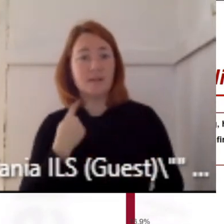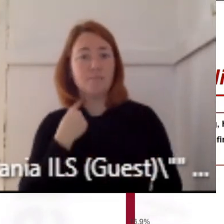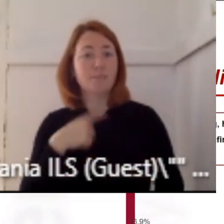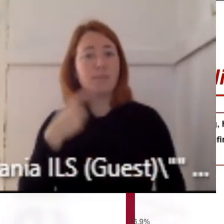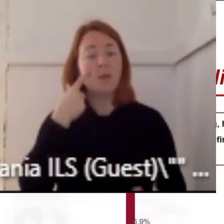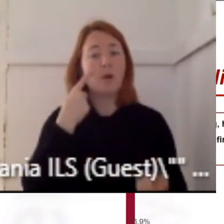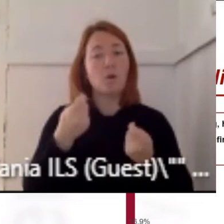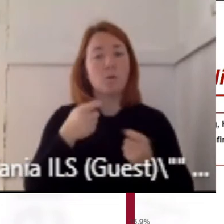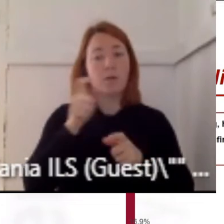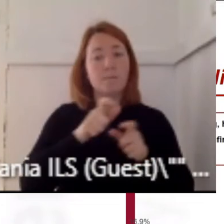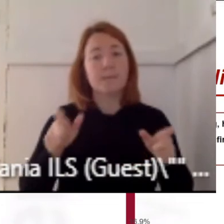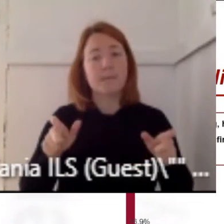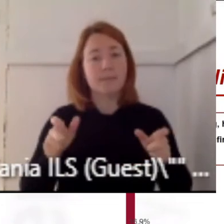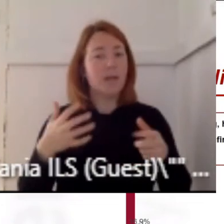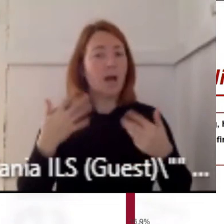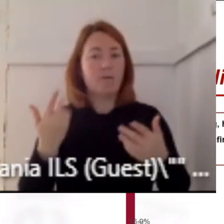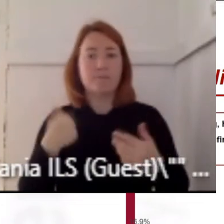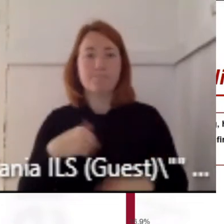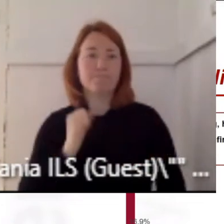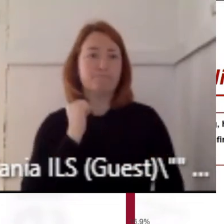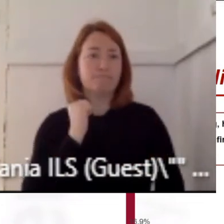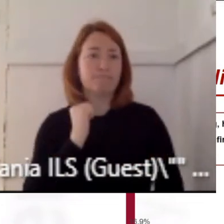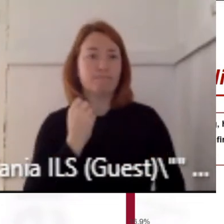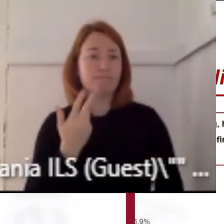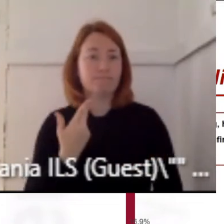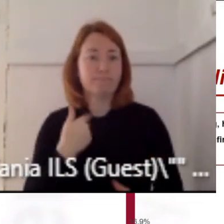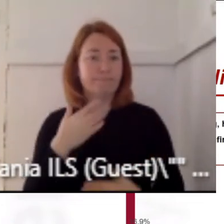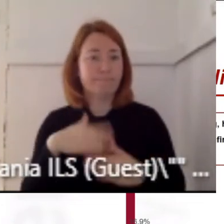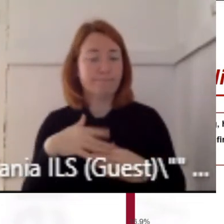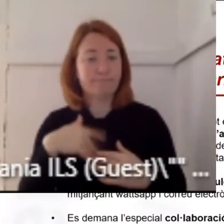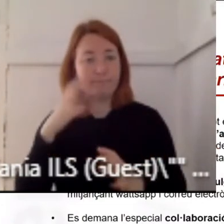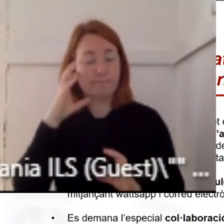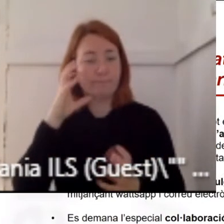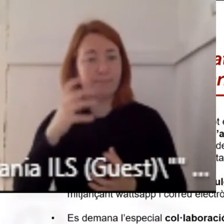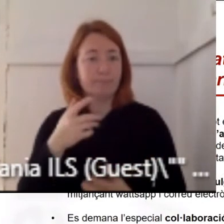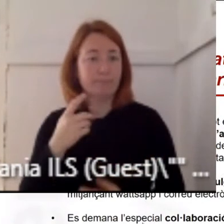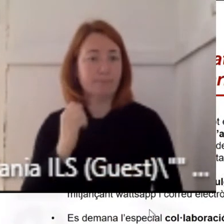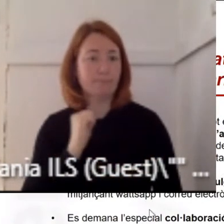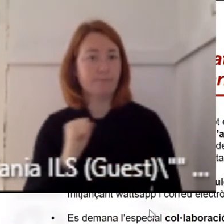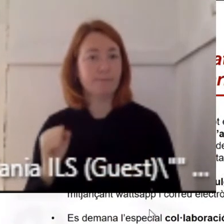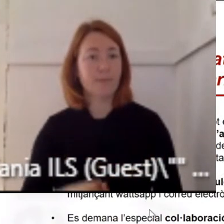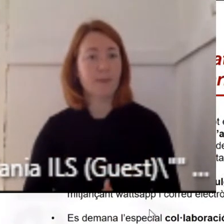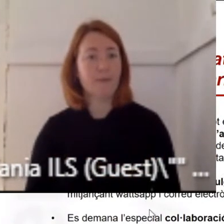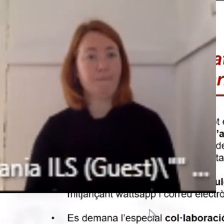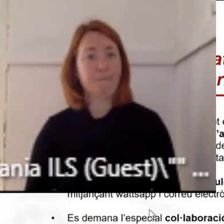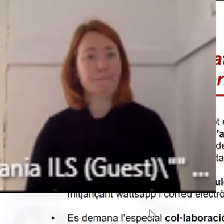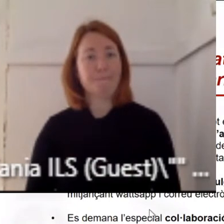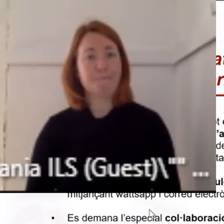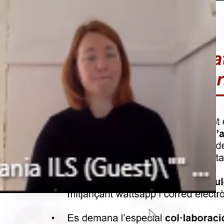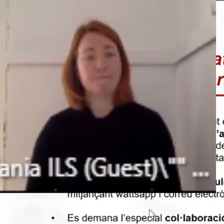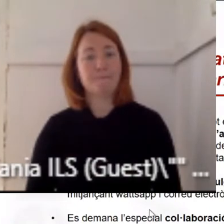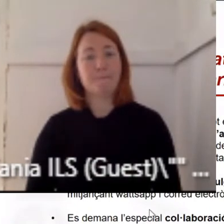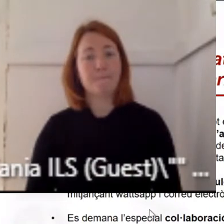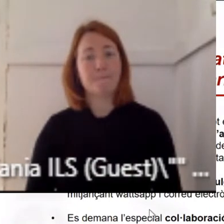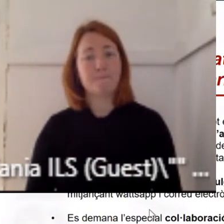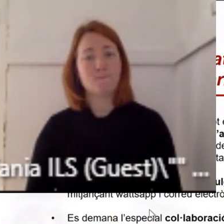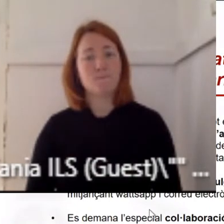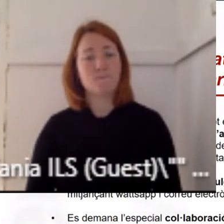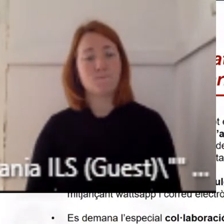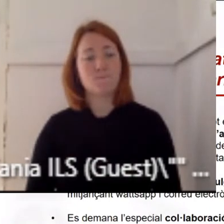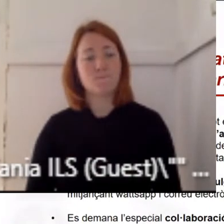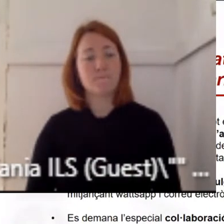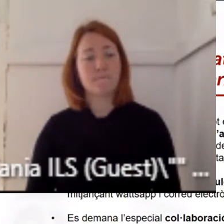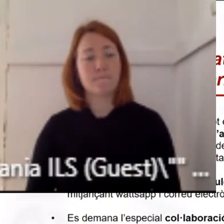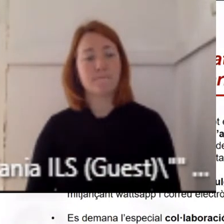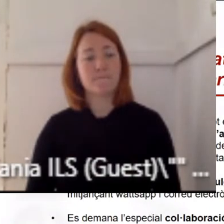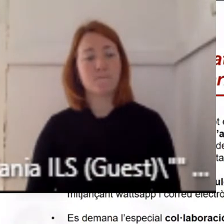les víctimes per part dels agressors. I molt sintèticament, alguns de les actuacions que es